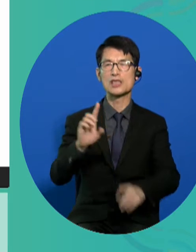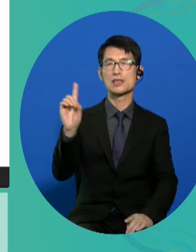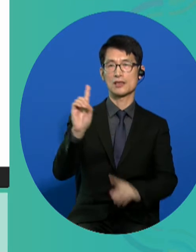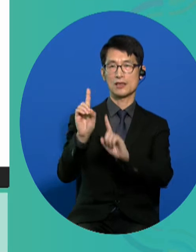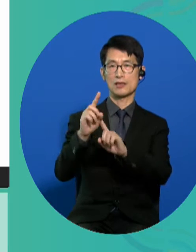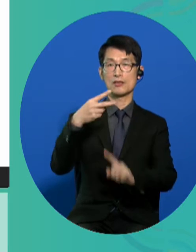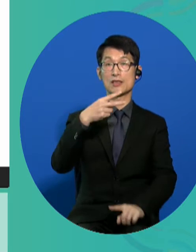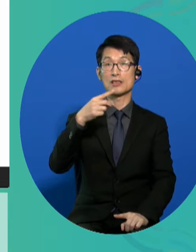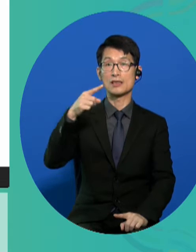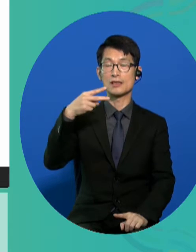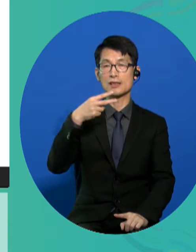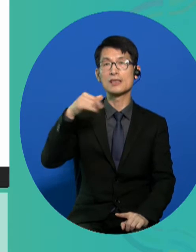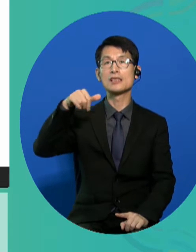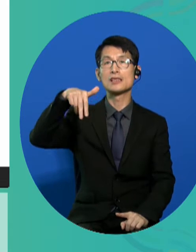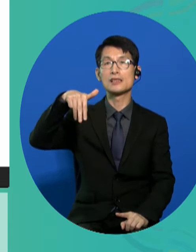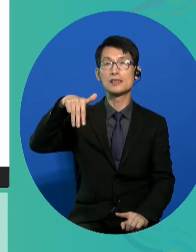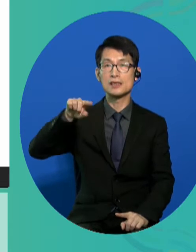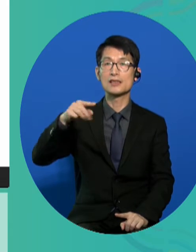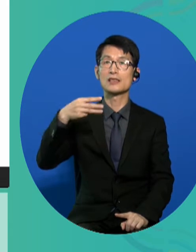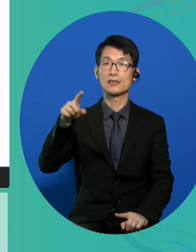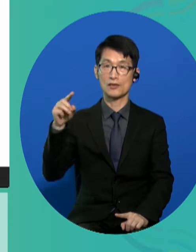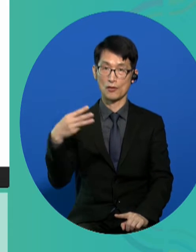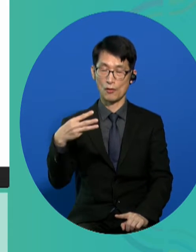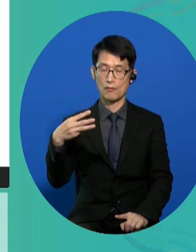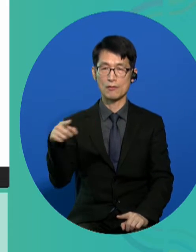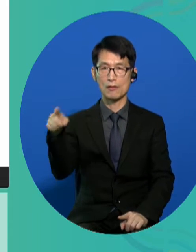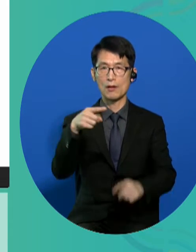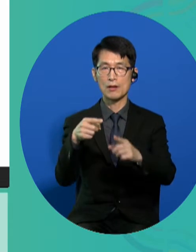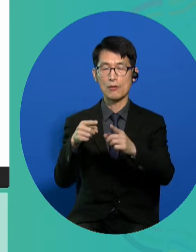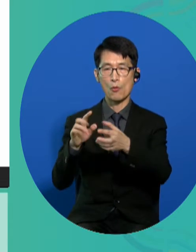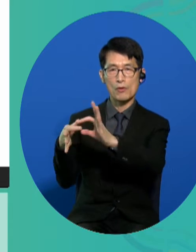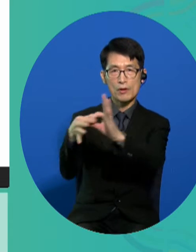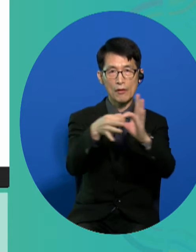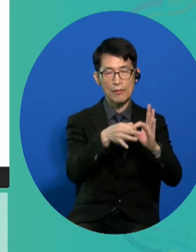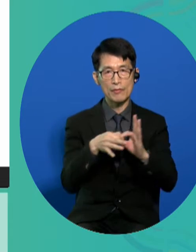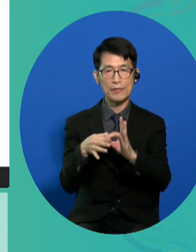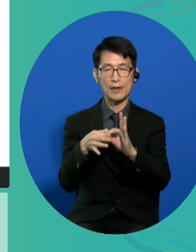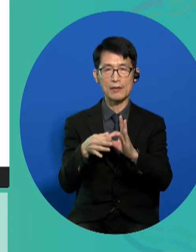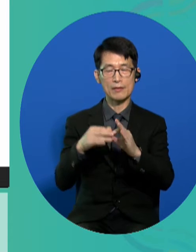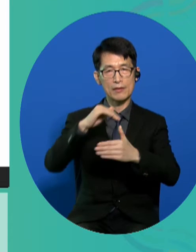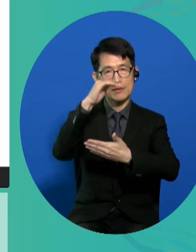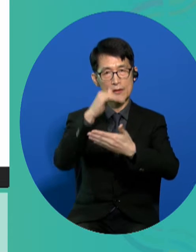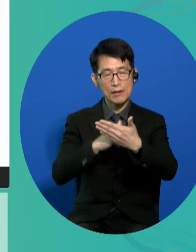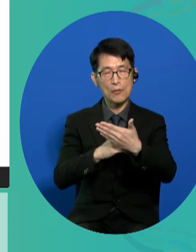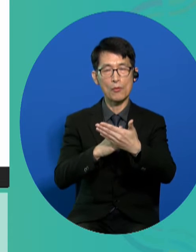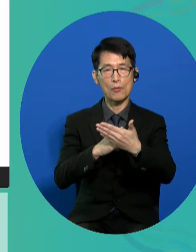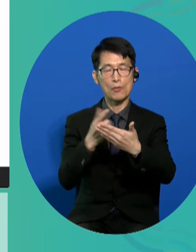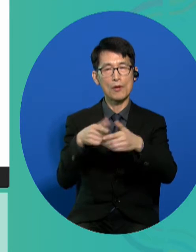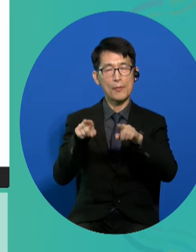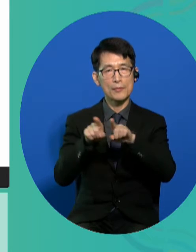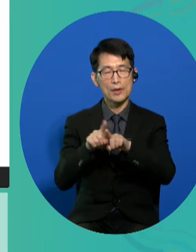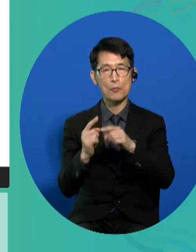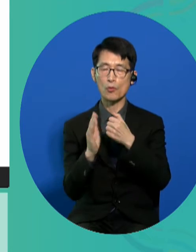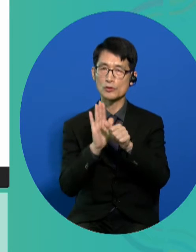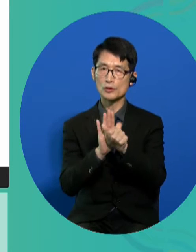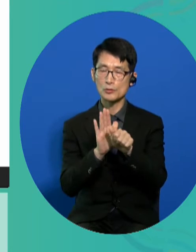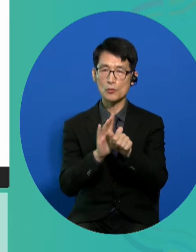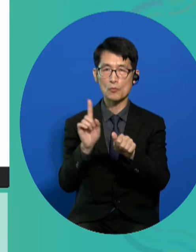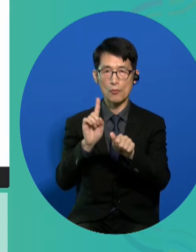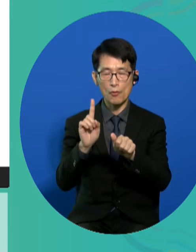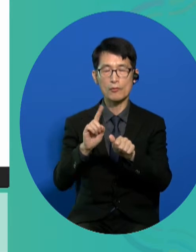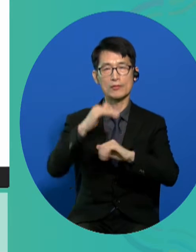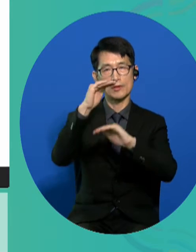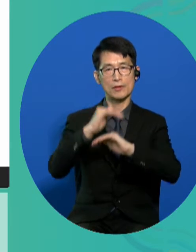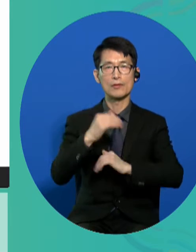디지털 포용에 관한 제 의견 및 활동에 관해서 말씀드리고자 합니다. 먼저 저와 저희 조직에 대한 간략한 소개를